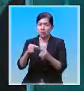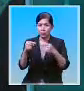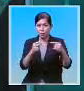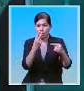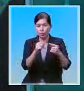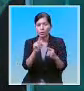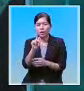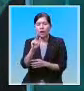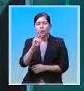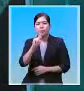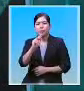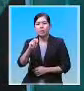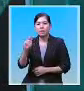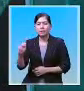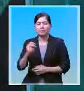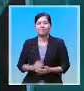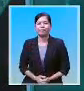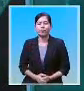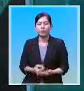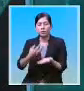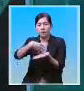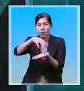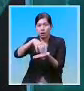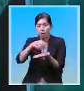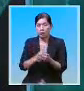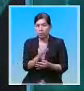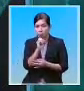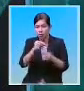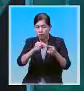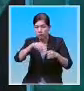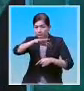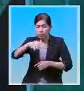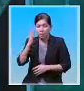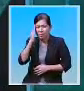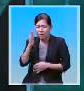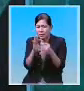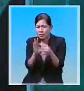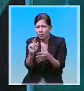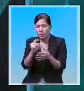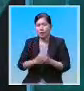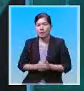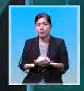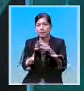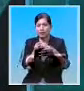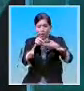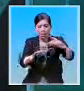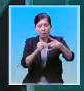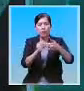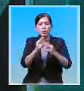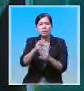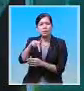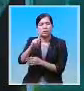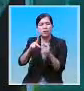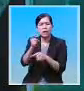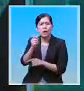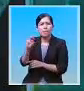ช่วงเวลาของ TNN ข่าวบ่ายค่ะอย่างที่เรียนให้คุณผู้ชมได้รับทราบในช่วงนี้จะพามาติดตามเรื่องของน้าป้อมเจ้าหน้าที่กู้ภัยมีร